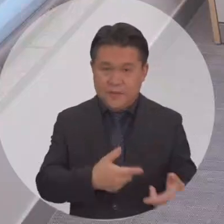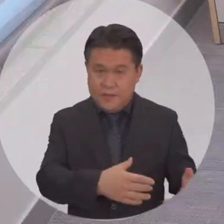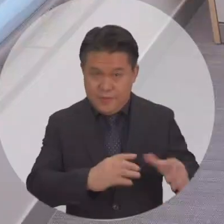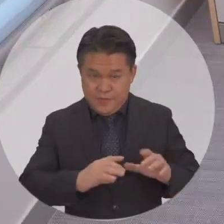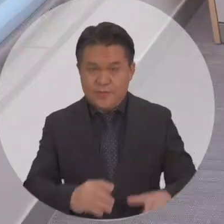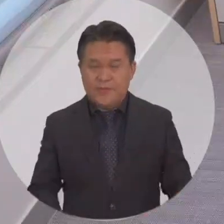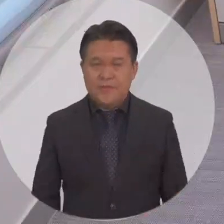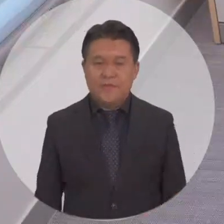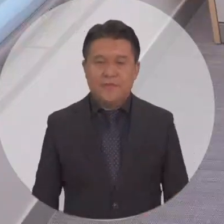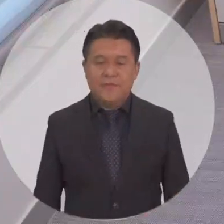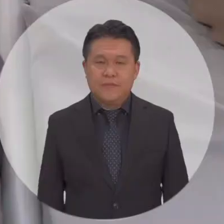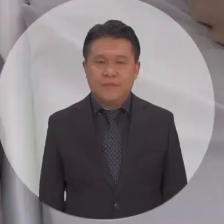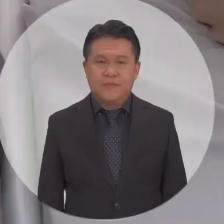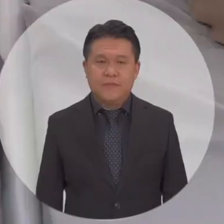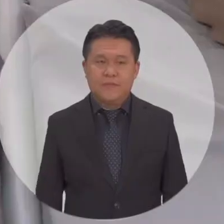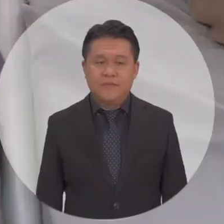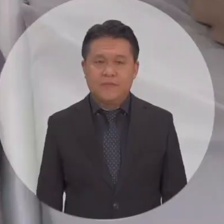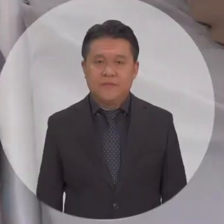돌려 눕힙니다.